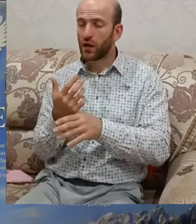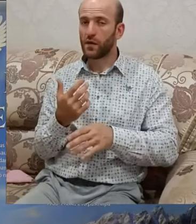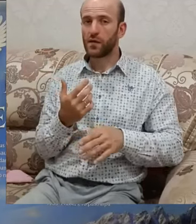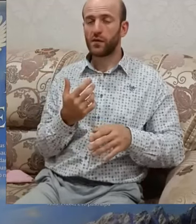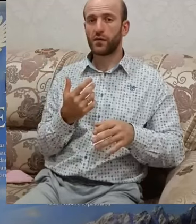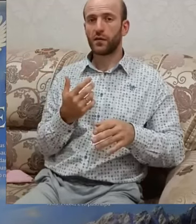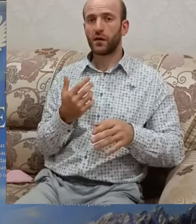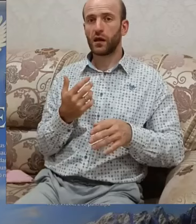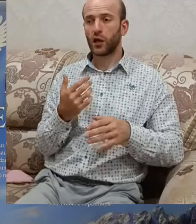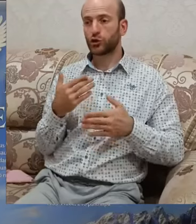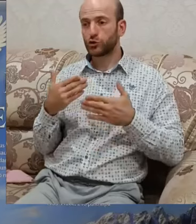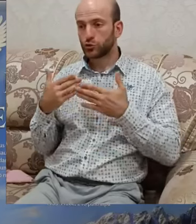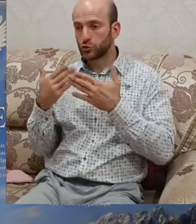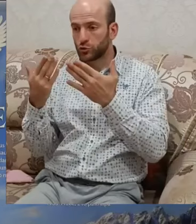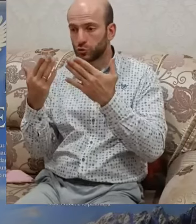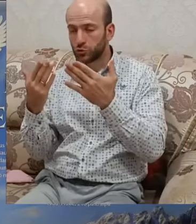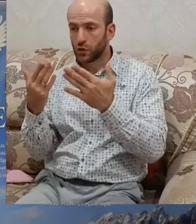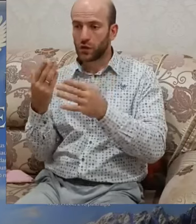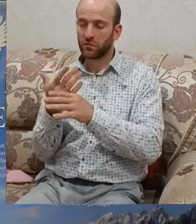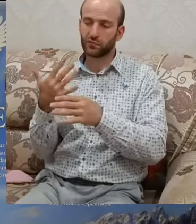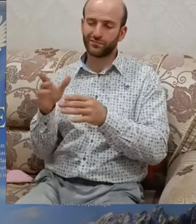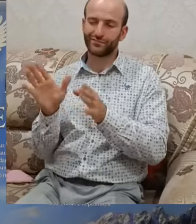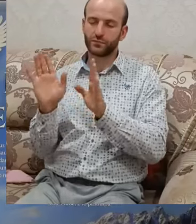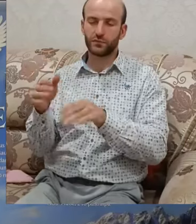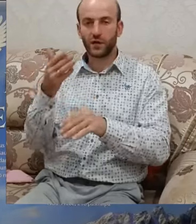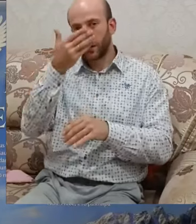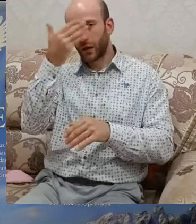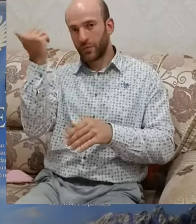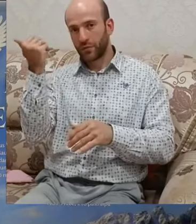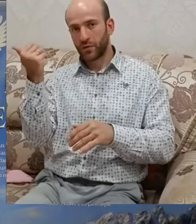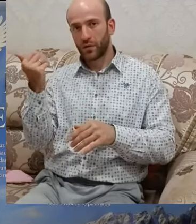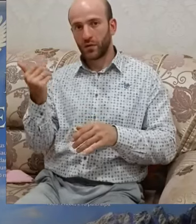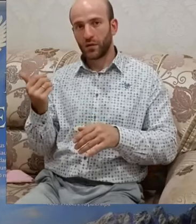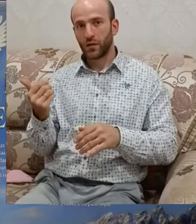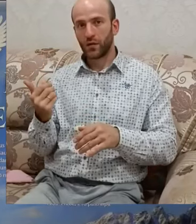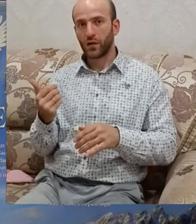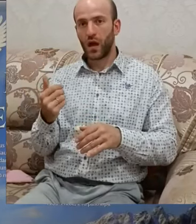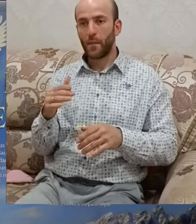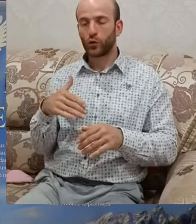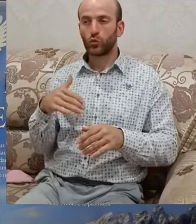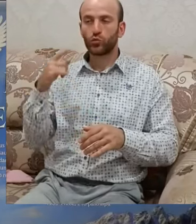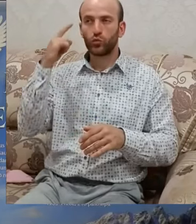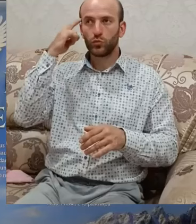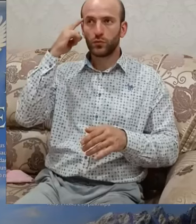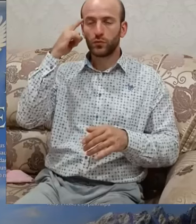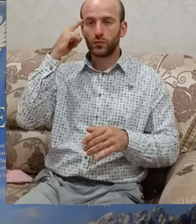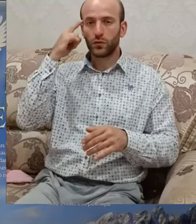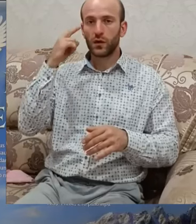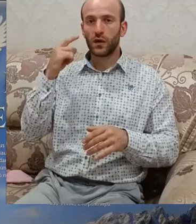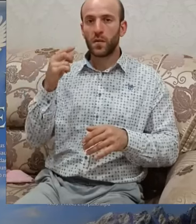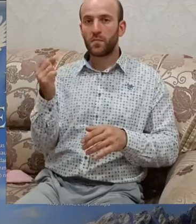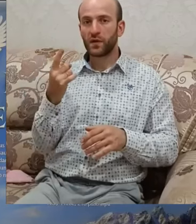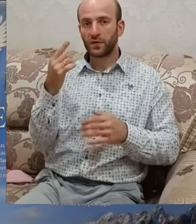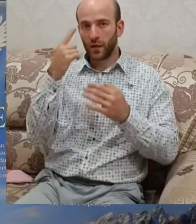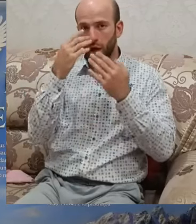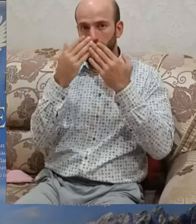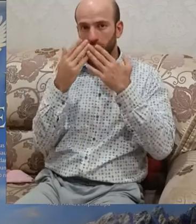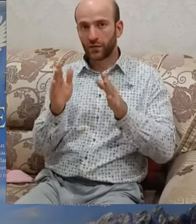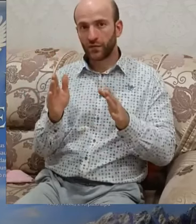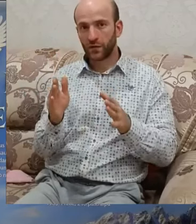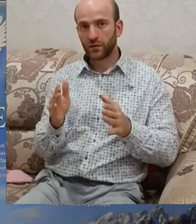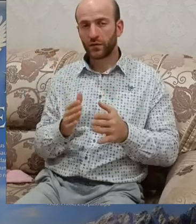praskaitėm, прочитали ir pamiršom. И забыли. Ir po to galvojam, и потом думаем. Be apreiškimo. Без откровения.